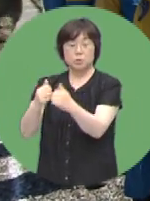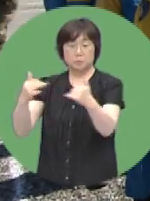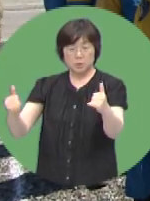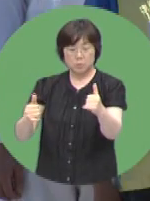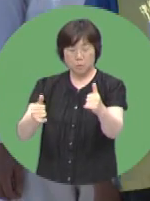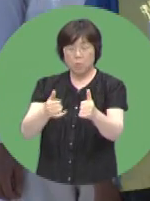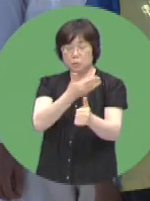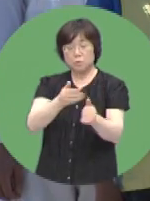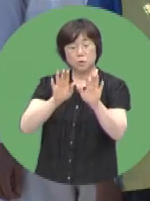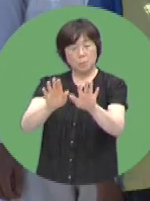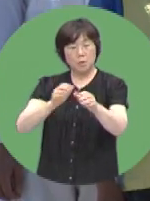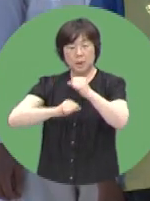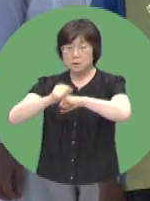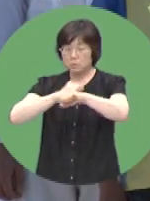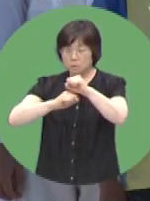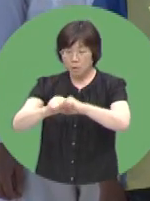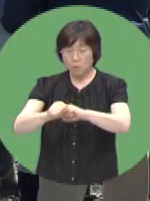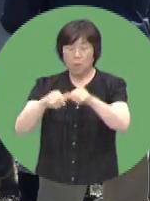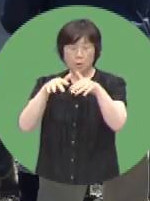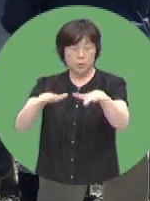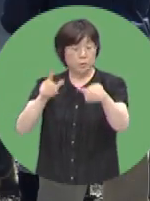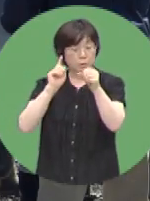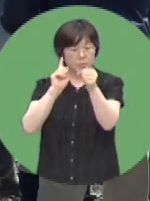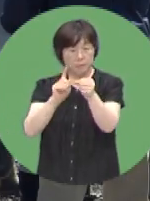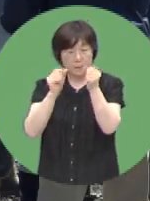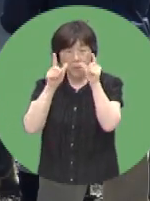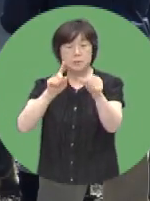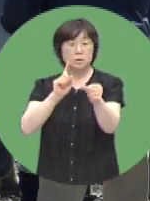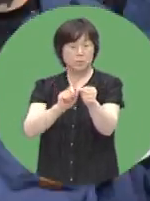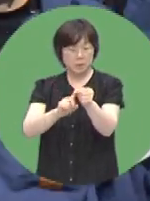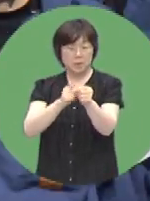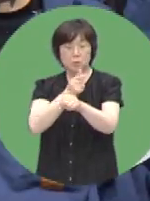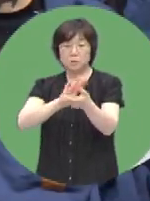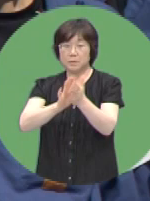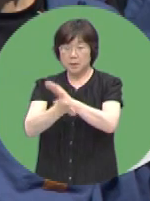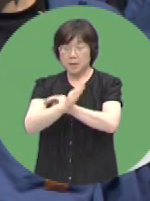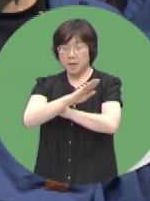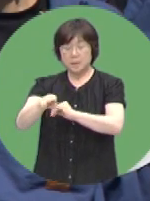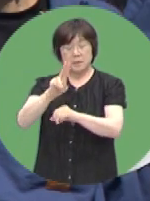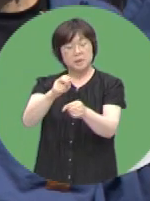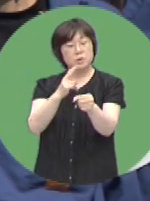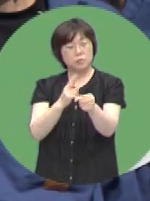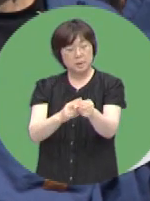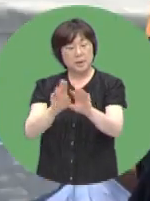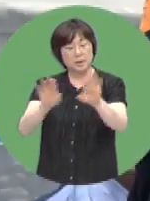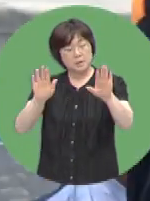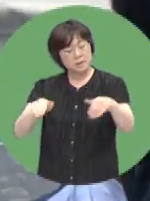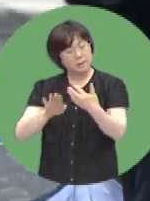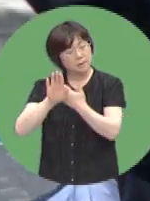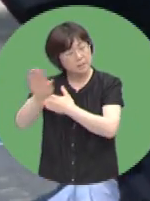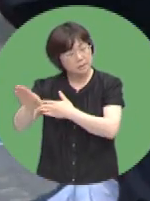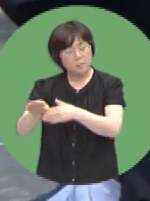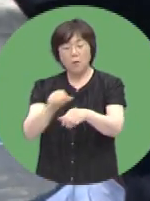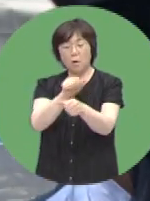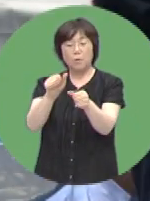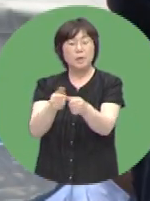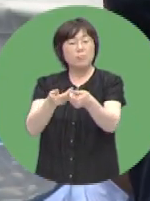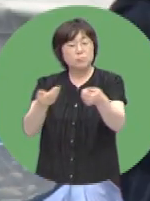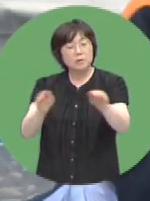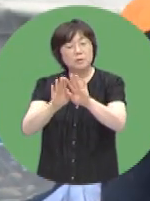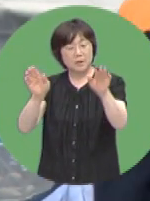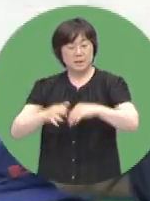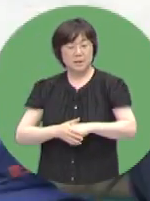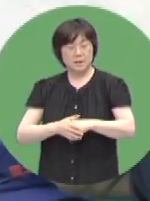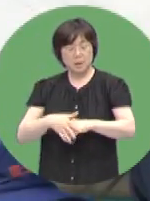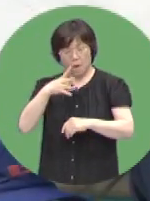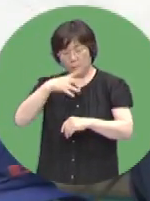の普及啓発を図ることを目的に、徳島県では平成20年以来の開催となりました。冒頭、